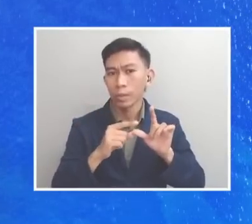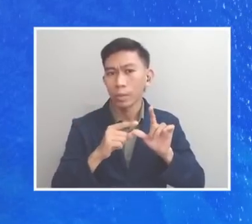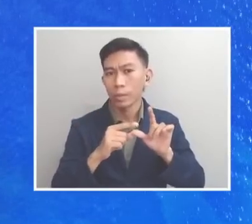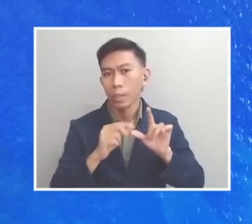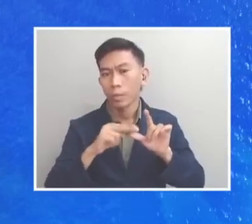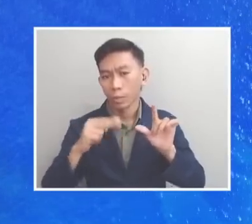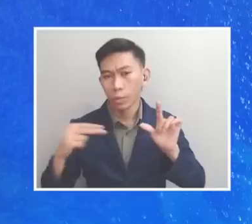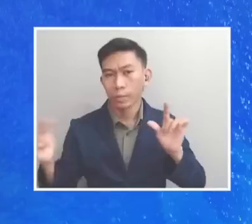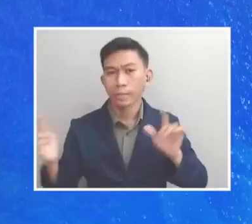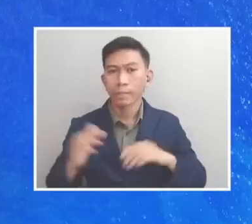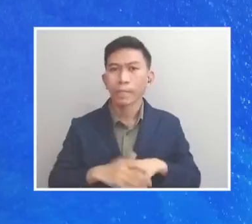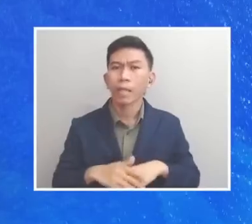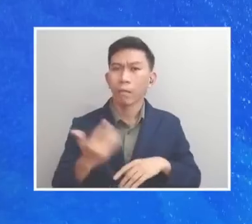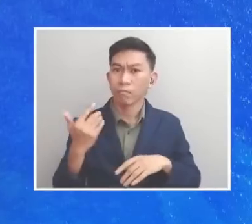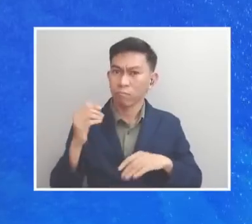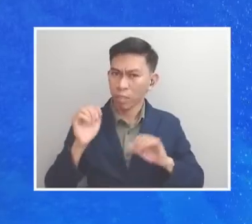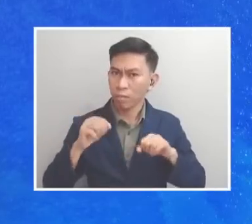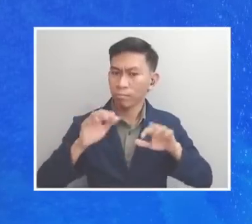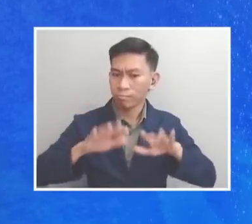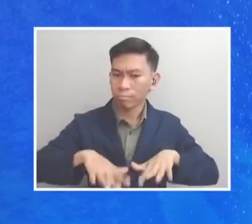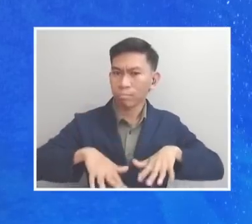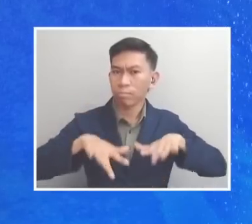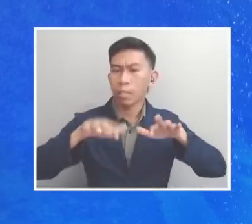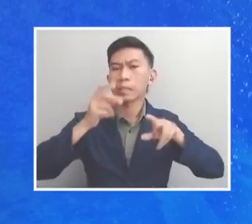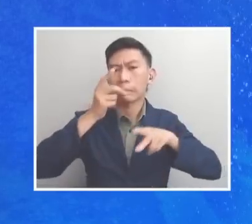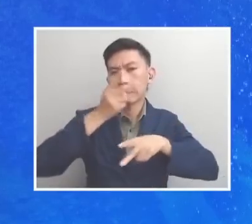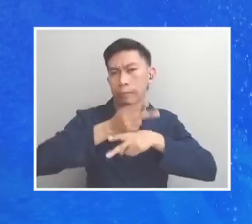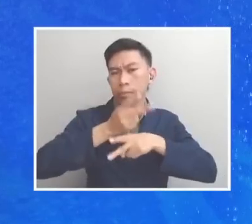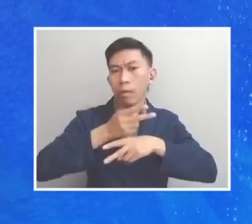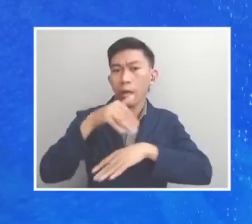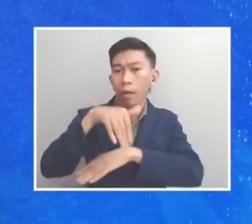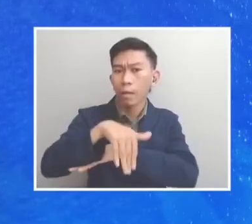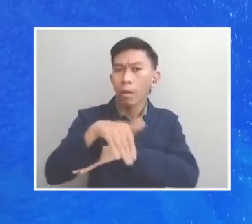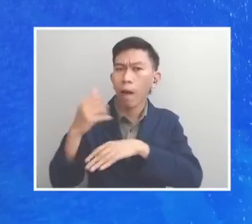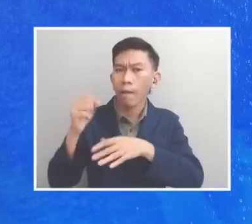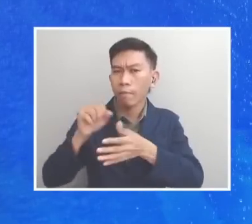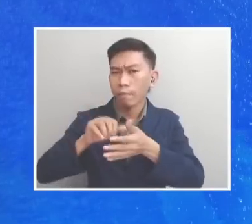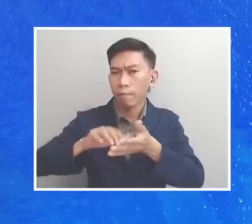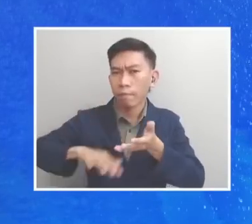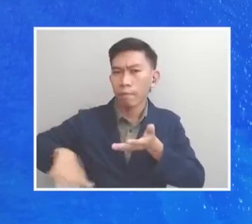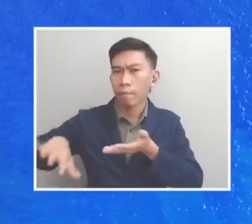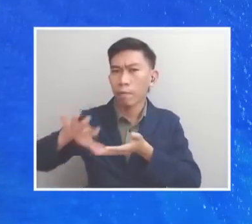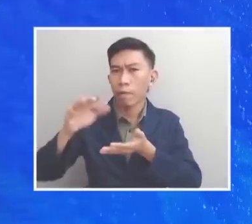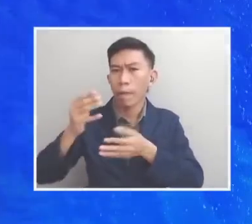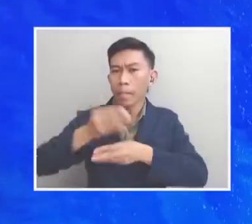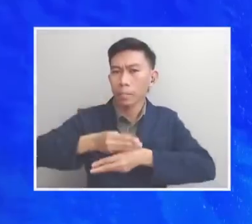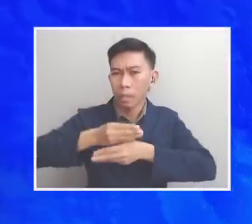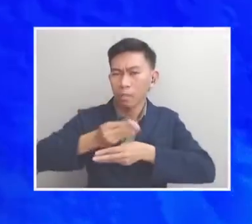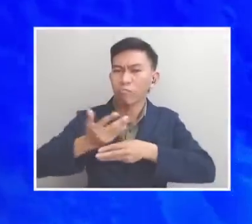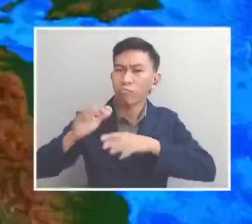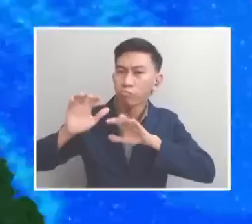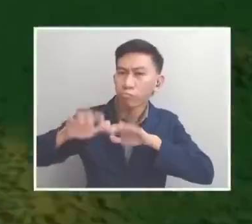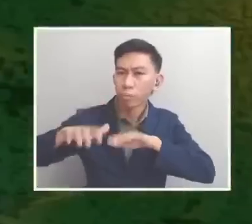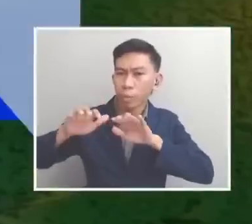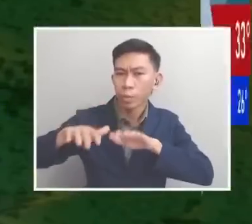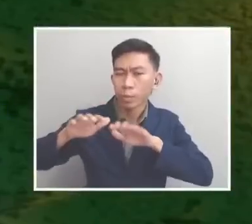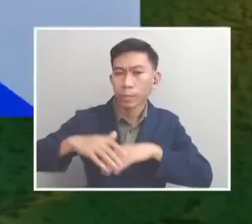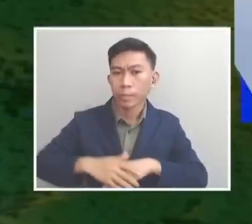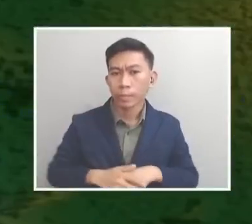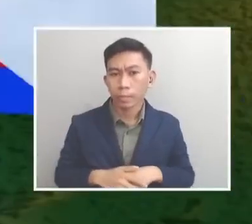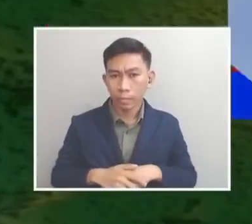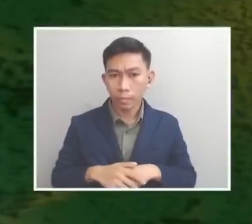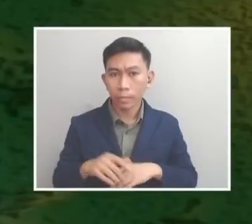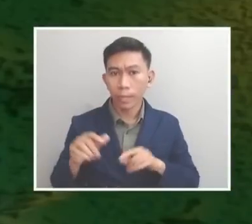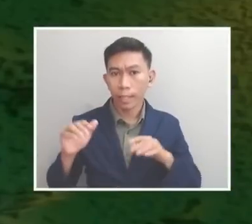kaya mag-ingat pa. Sa gabi naman, uulan din sa bahagi ng Sorsogon at Masbate. Sa Legazpi City naman, na malapit sa Nag-aalborotong